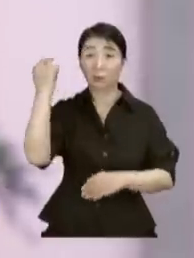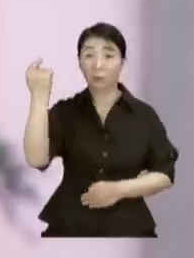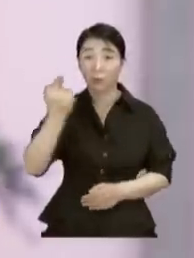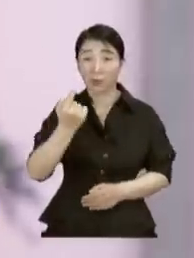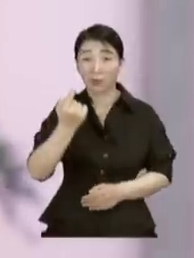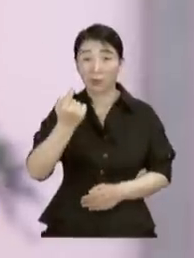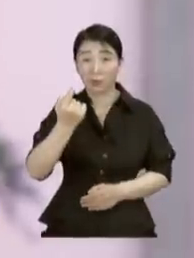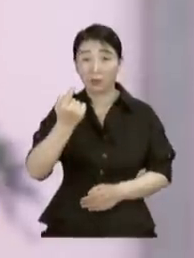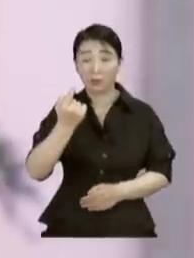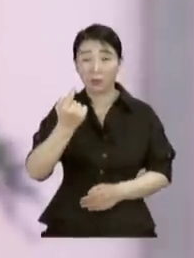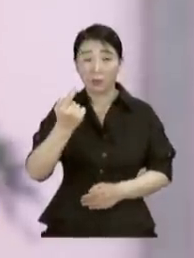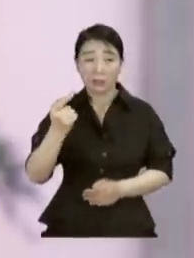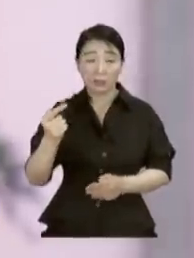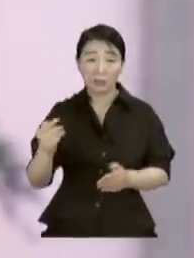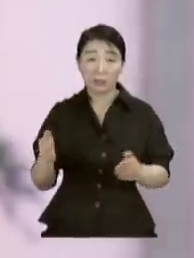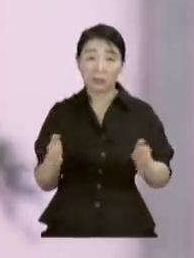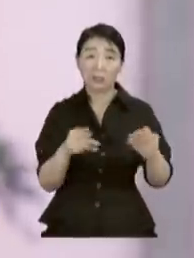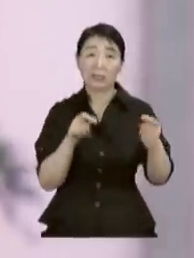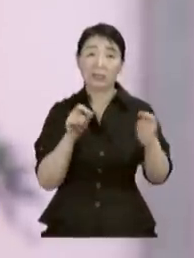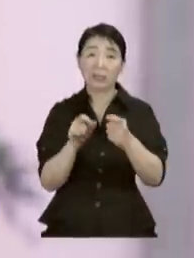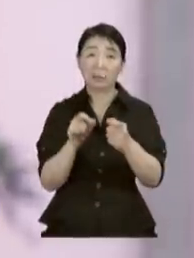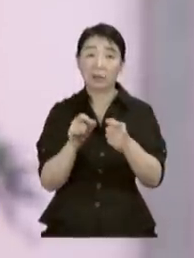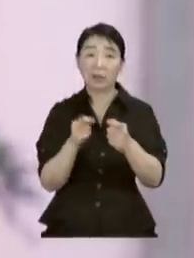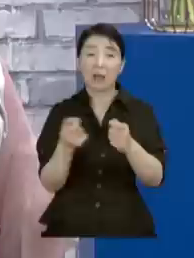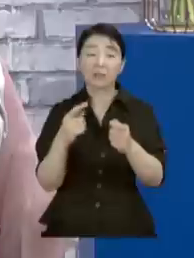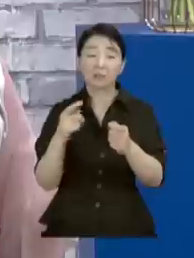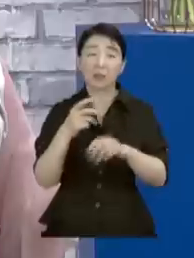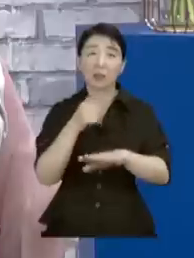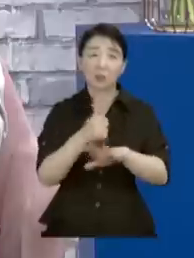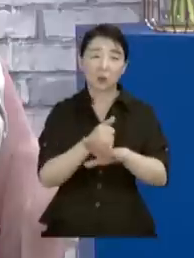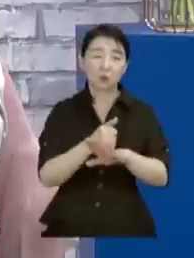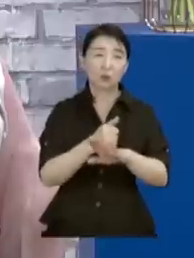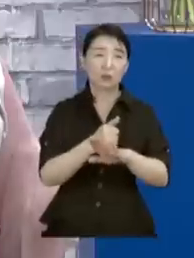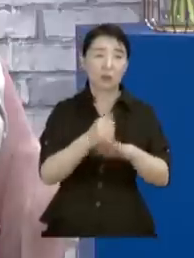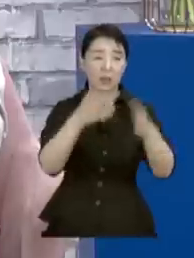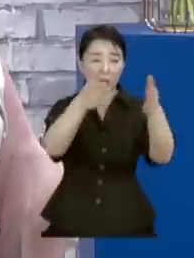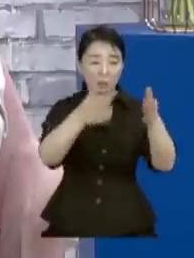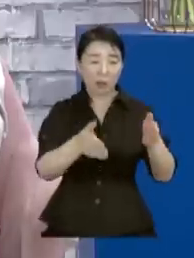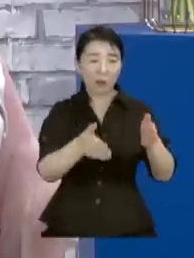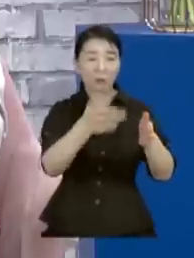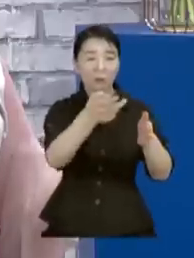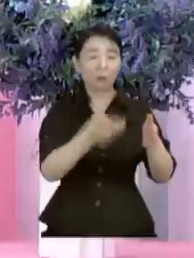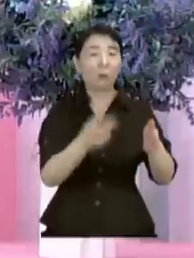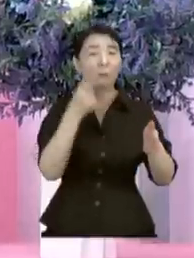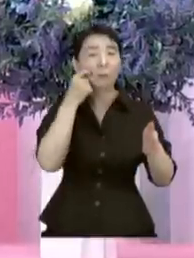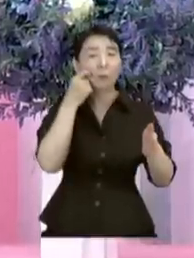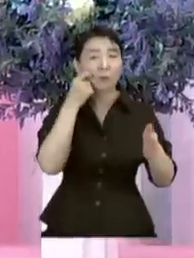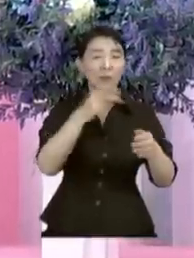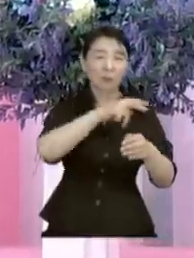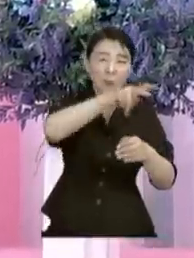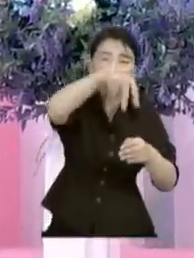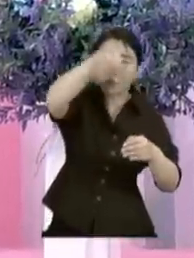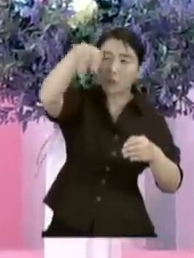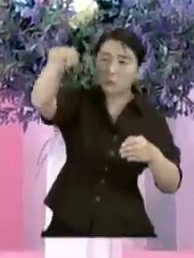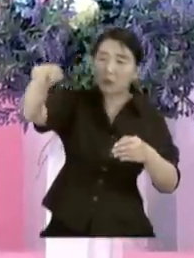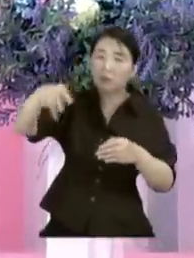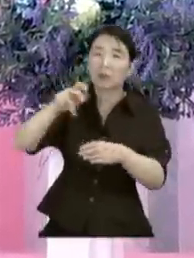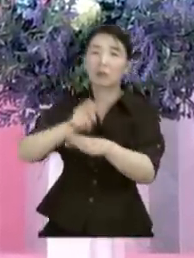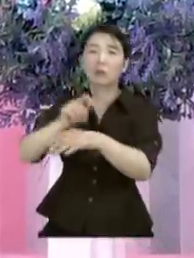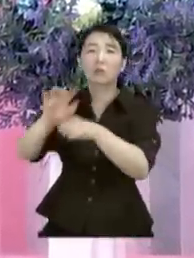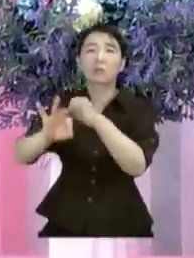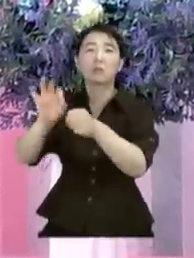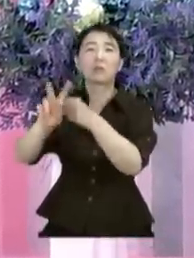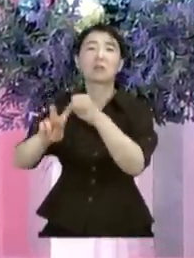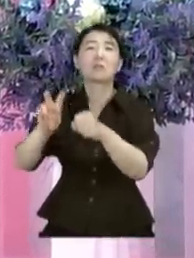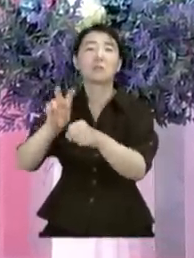오는 그 길이 짧잖아요. 예. 짧은데 돌아오잖아요. 돌아서 왔는데 네. 그게 10년이고 20년이고. 야, 그래요. 오래 걸려요.